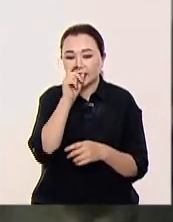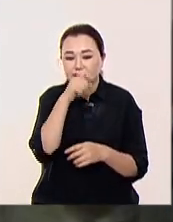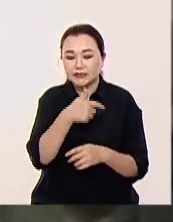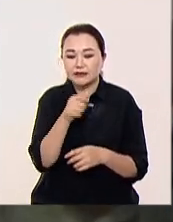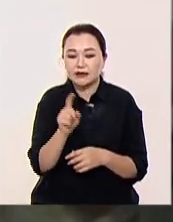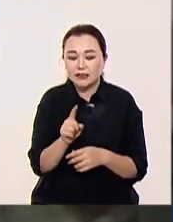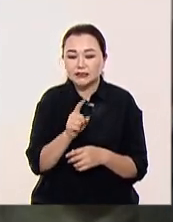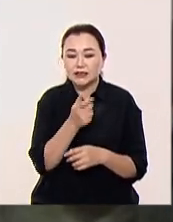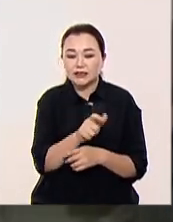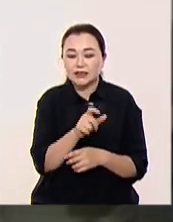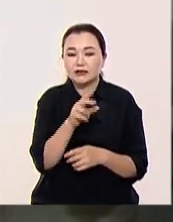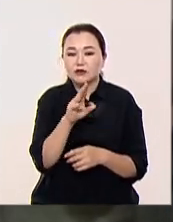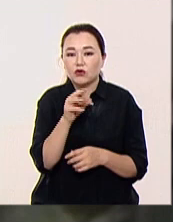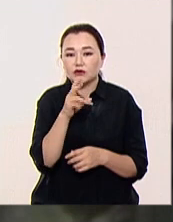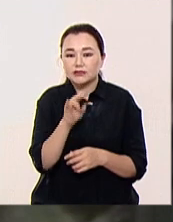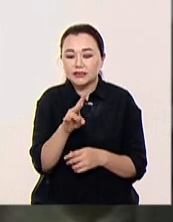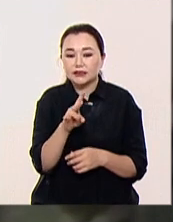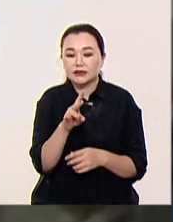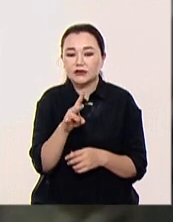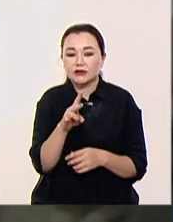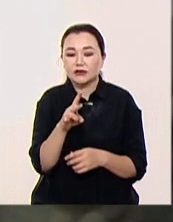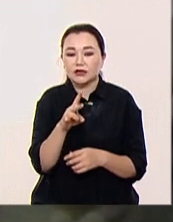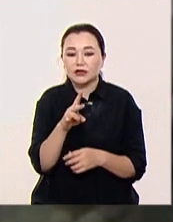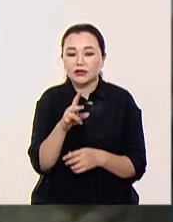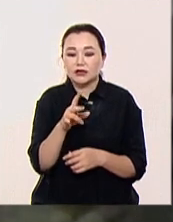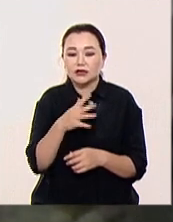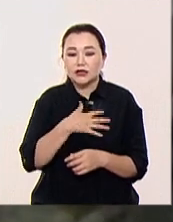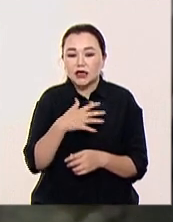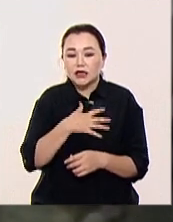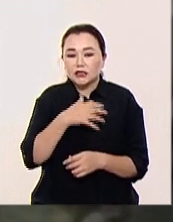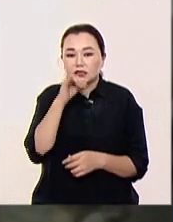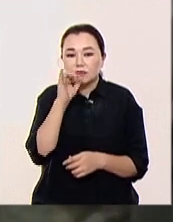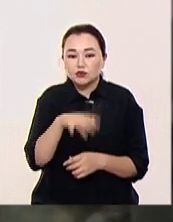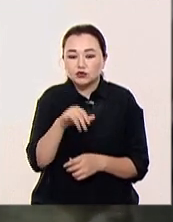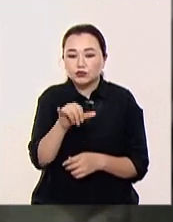газ. Этот токсин парализует дыхательную систему рыбы.